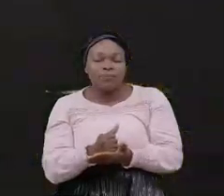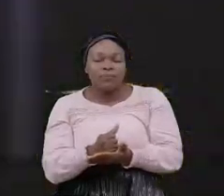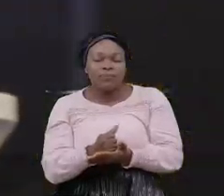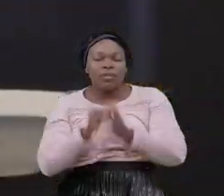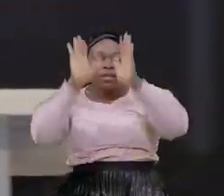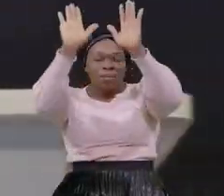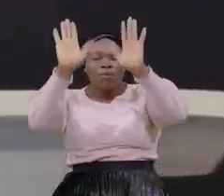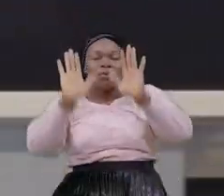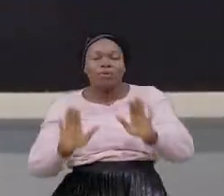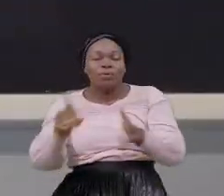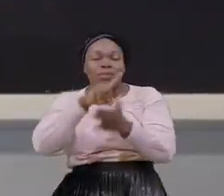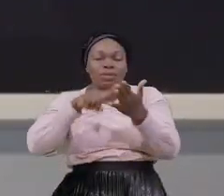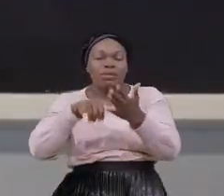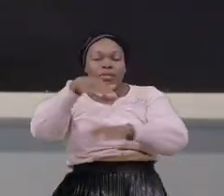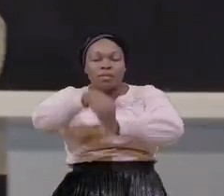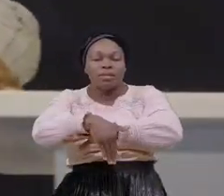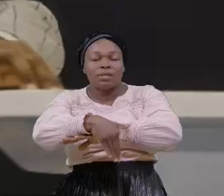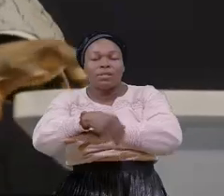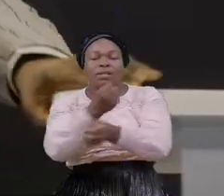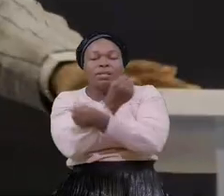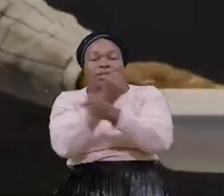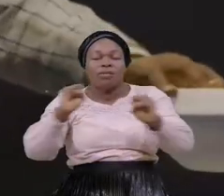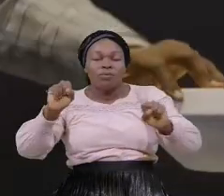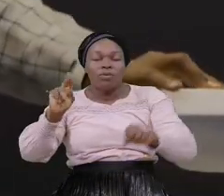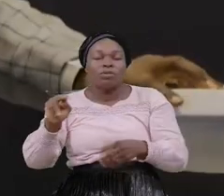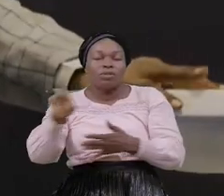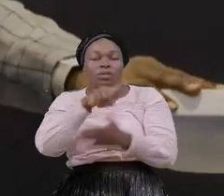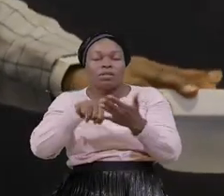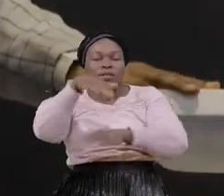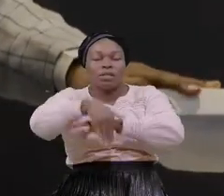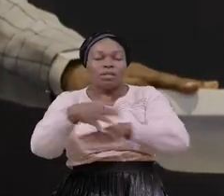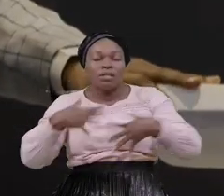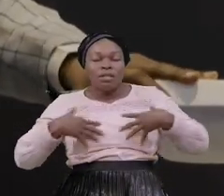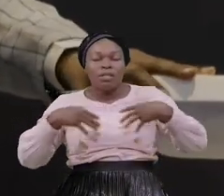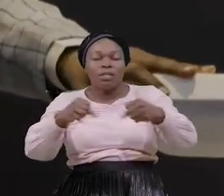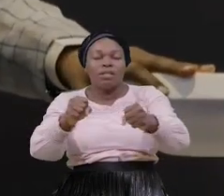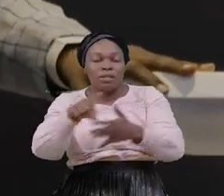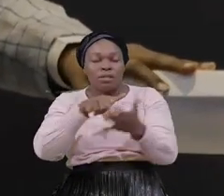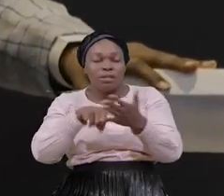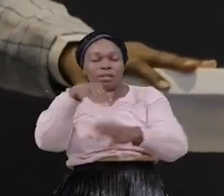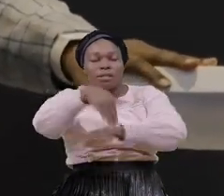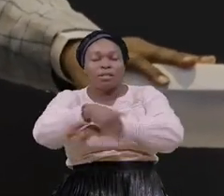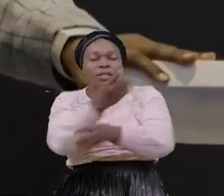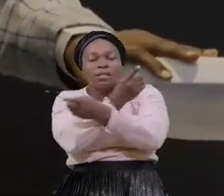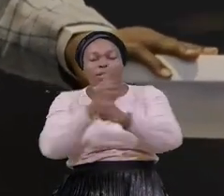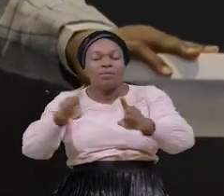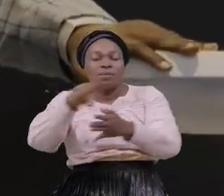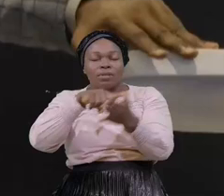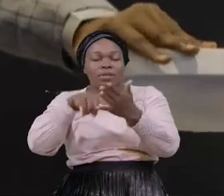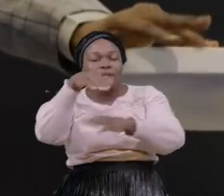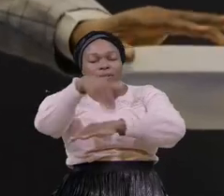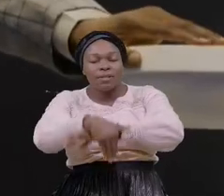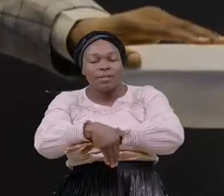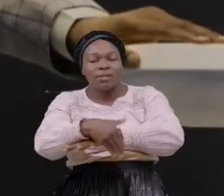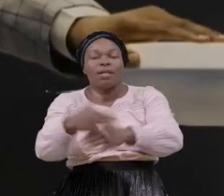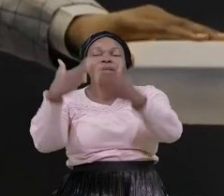Les miracles ce soir, le salut ce soir, la guérison ce soir, la délivrance ce soir,